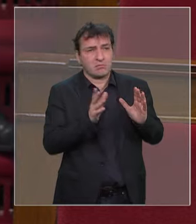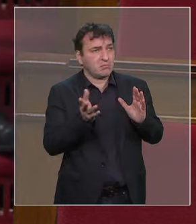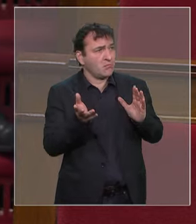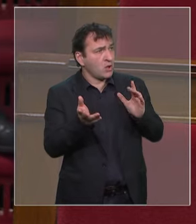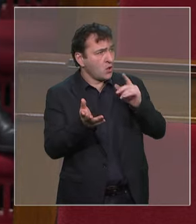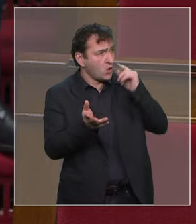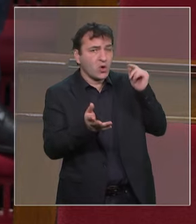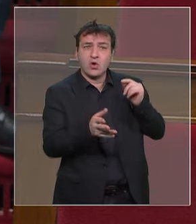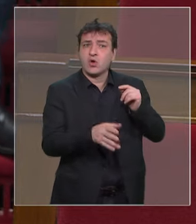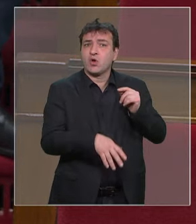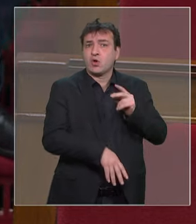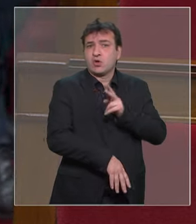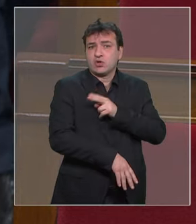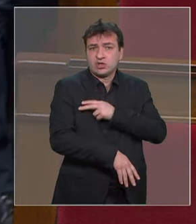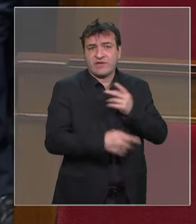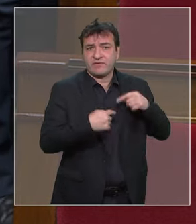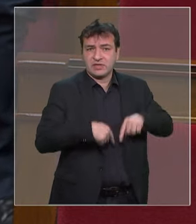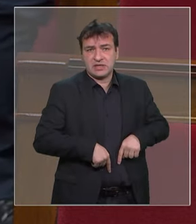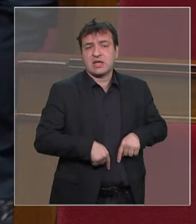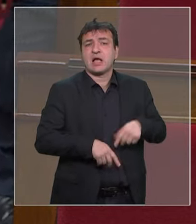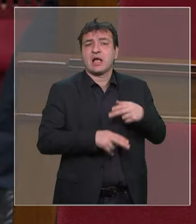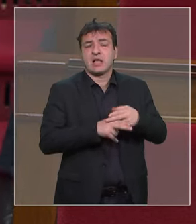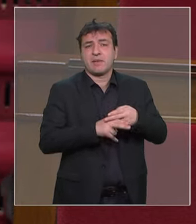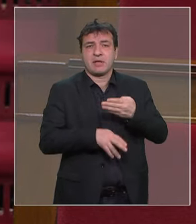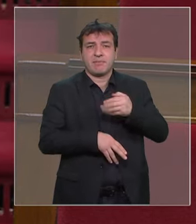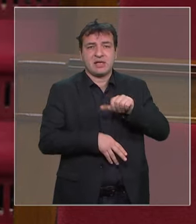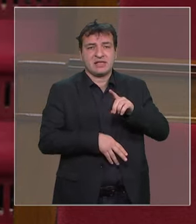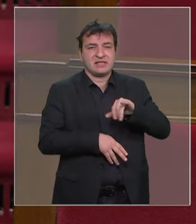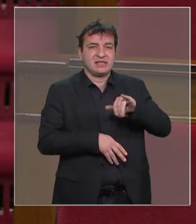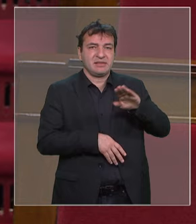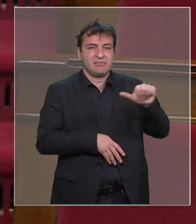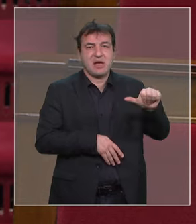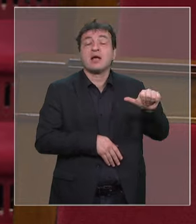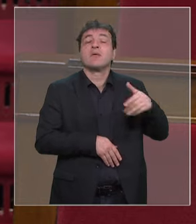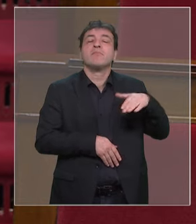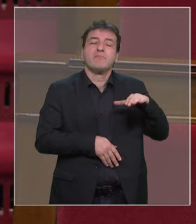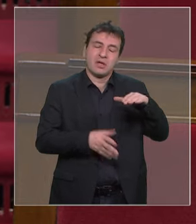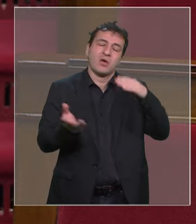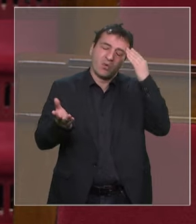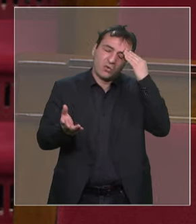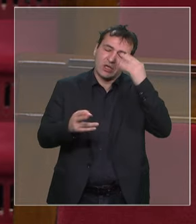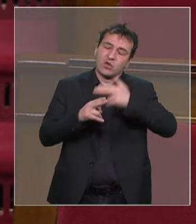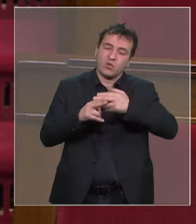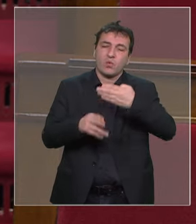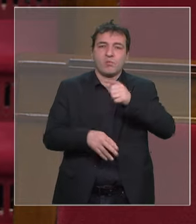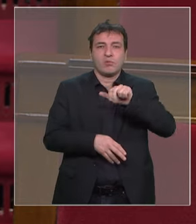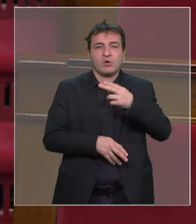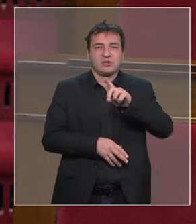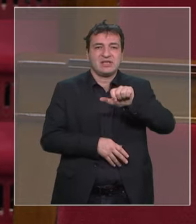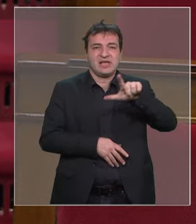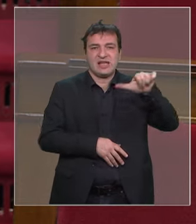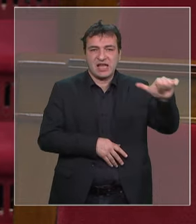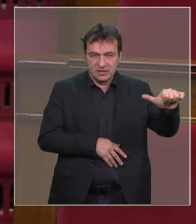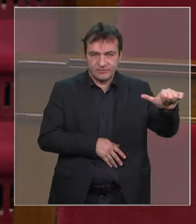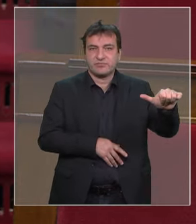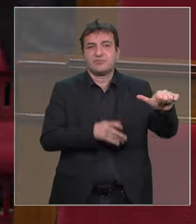grand chef d'État que j'aime appeler Madiba, mais plus connu sous le nom de Nelson Mandela. C'était un homme de paix, un homme